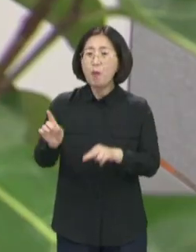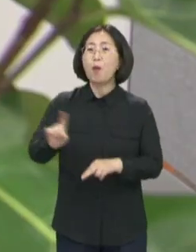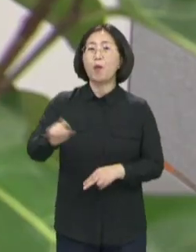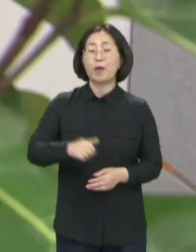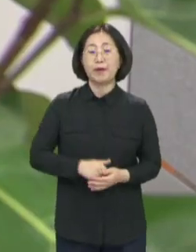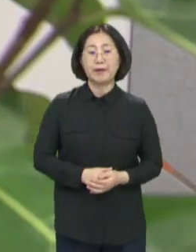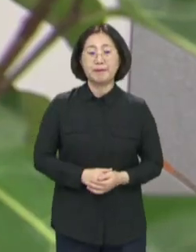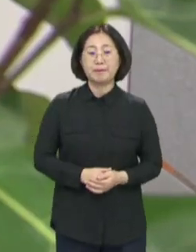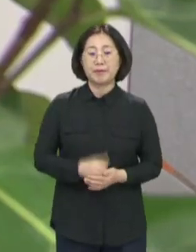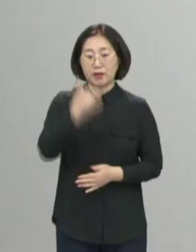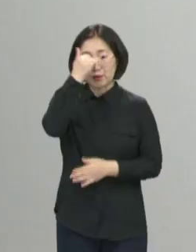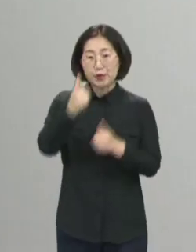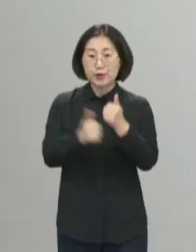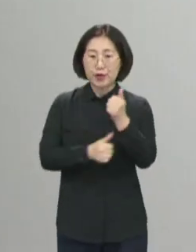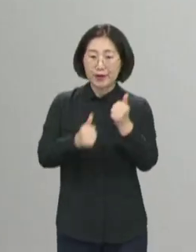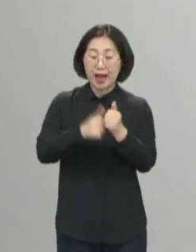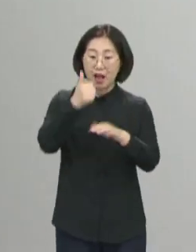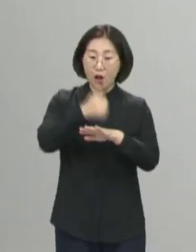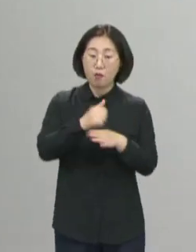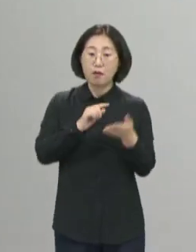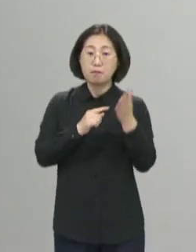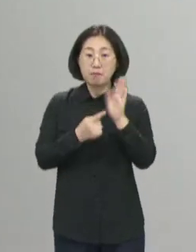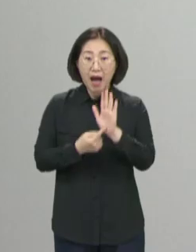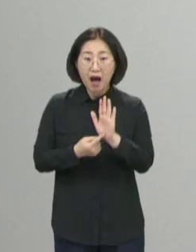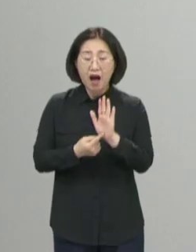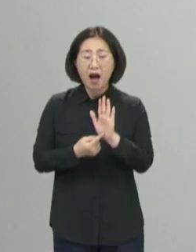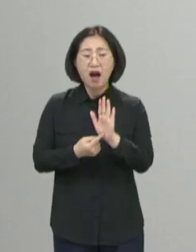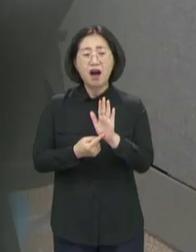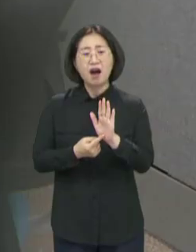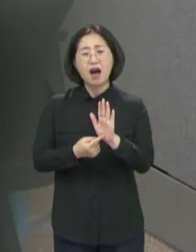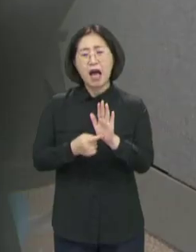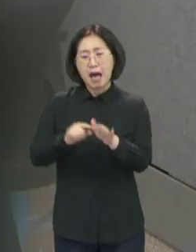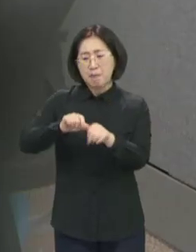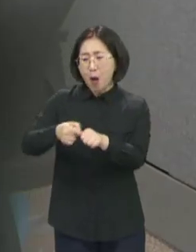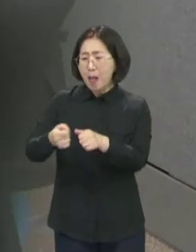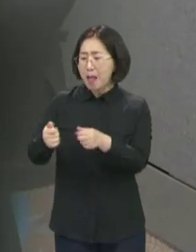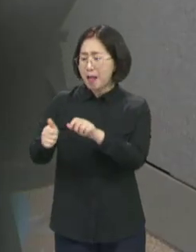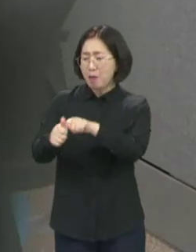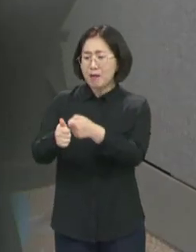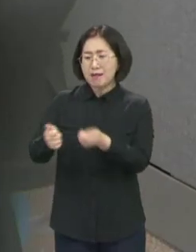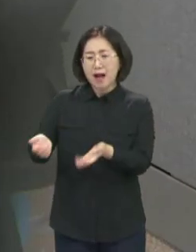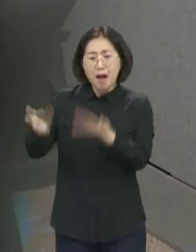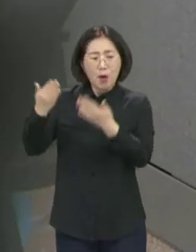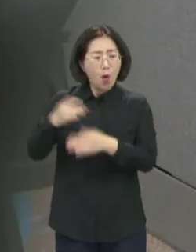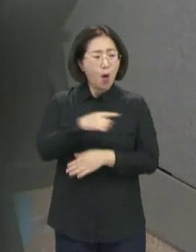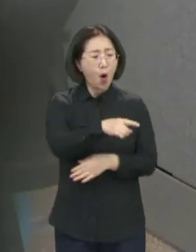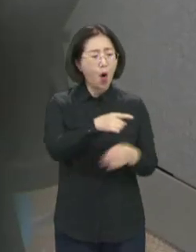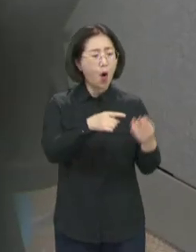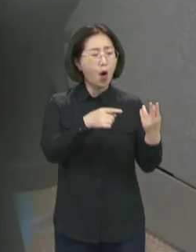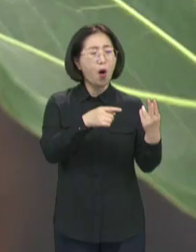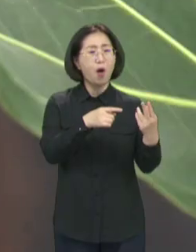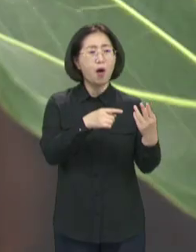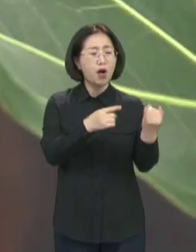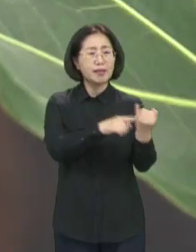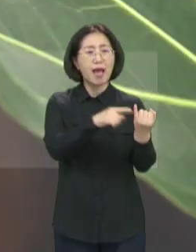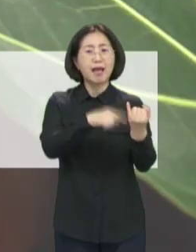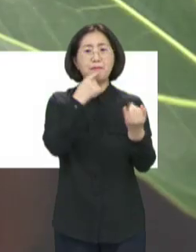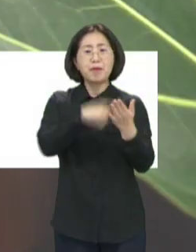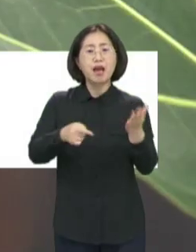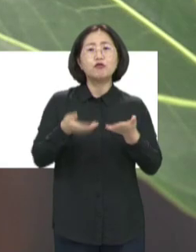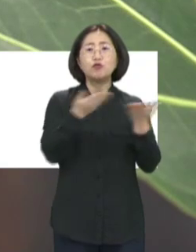그러면서 윤리자문위의 결론이 피해자에 대한 명백한 2차 가해라 주장했습니다. 출석